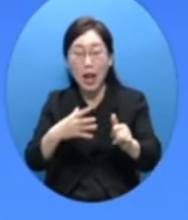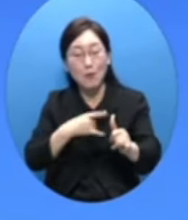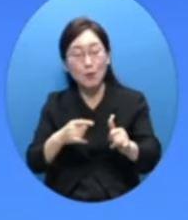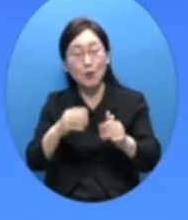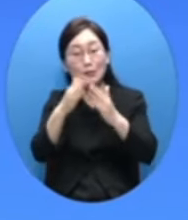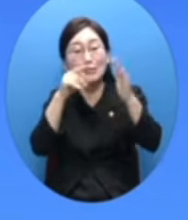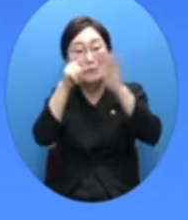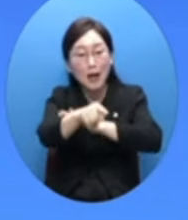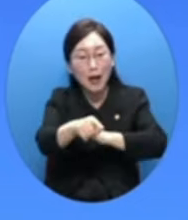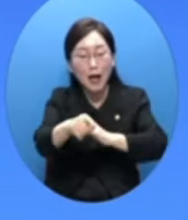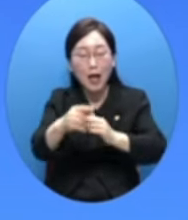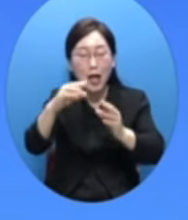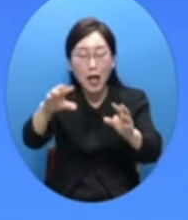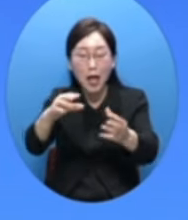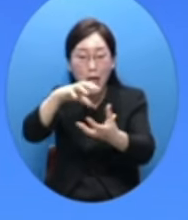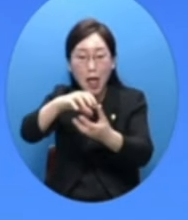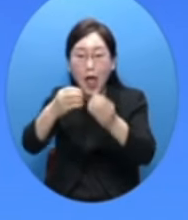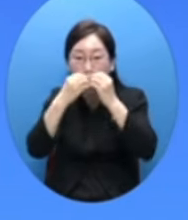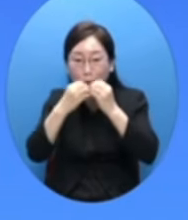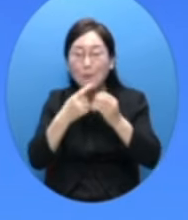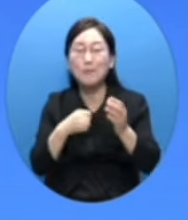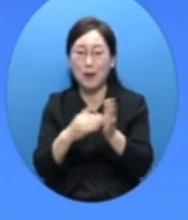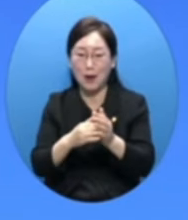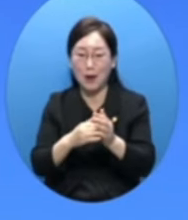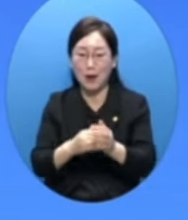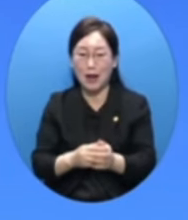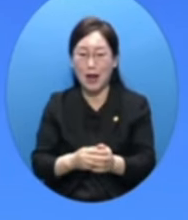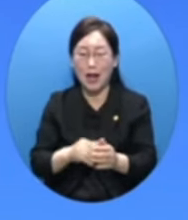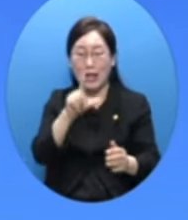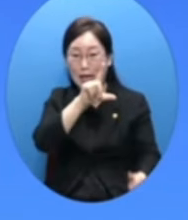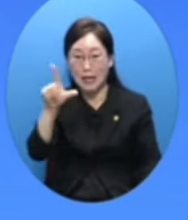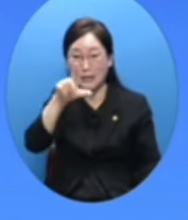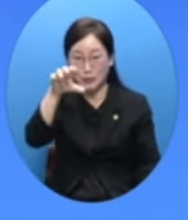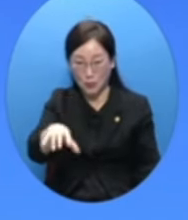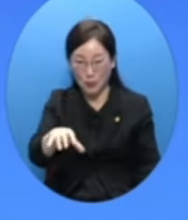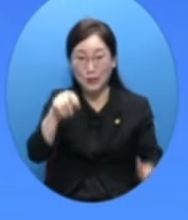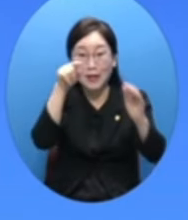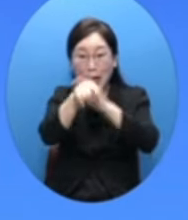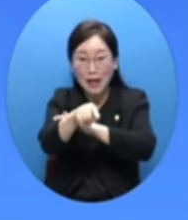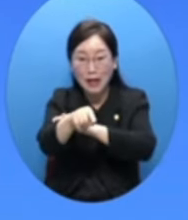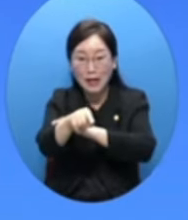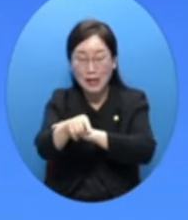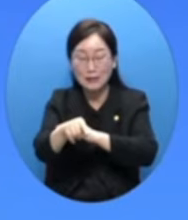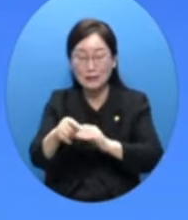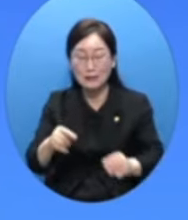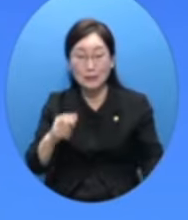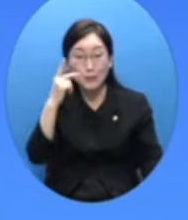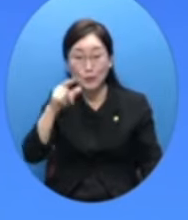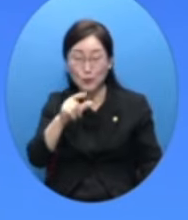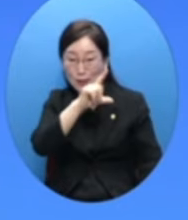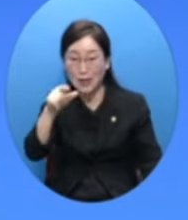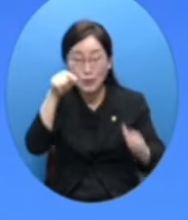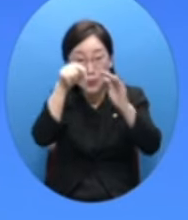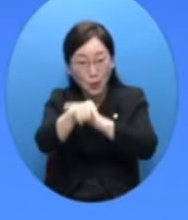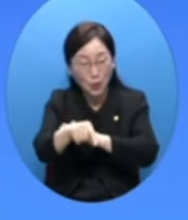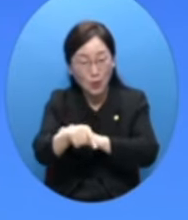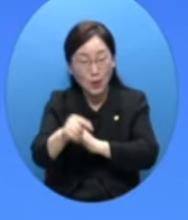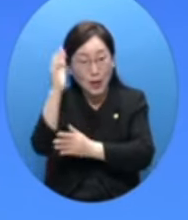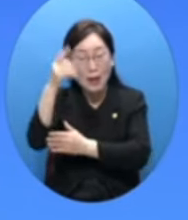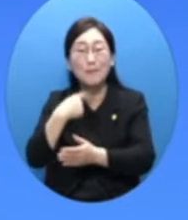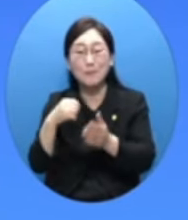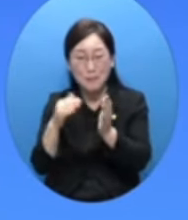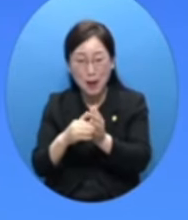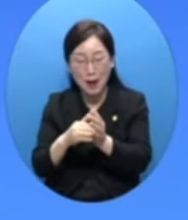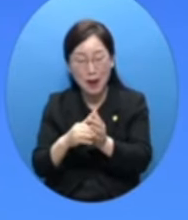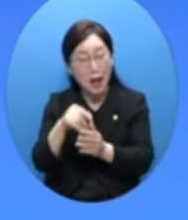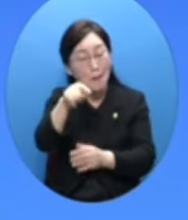갖고 나옵니다. 제가 달라스에 성회를 갔다가 밤 늦은 시간인데 여기 왔다 거기 안 가보면 안 되지 하고 그래서 밤 10시에